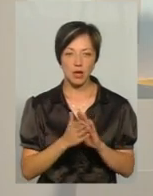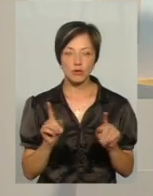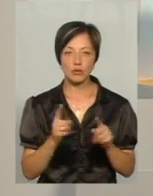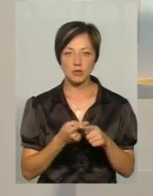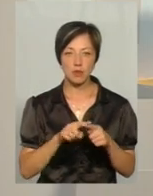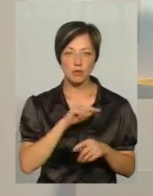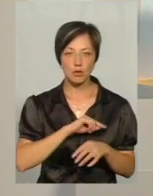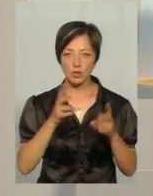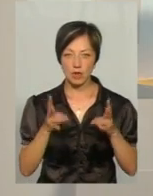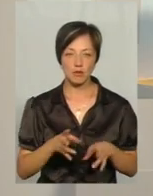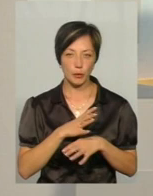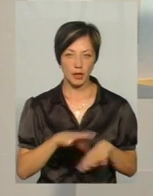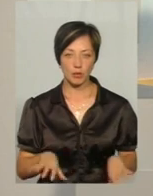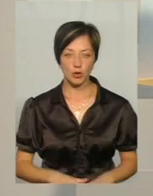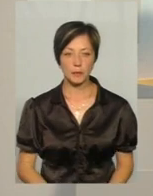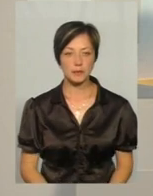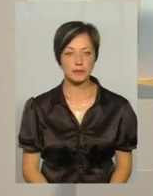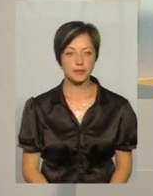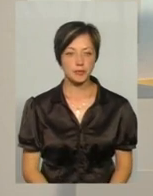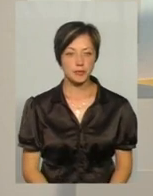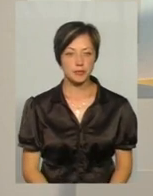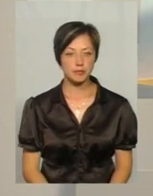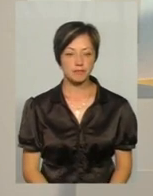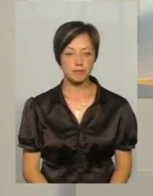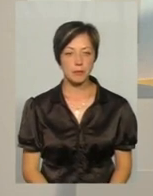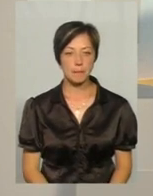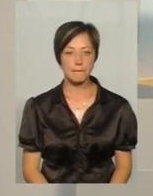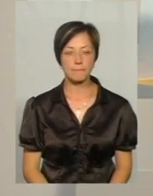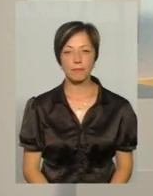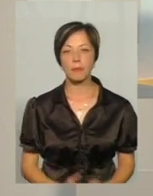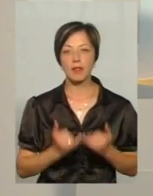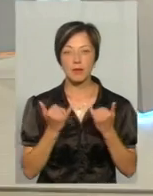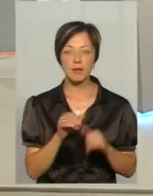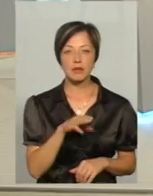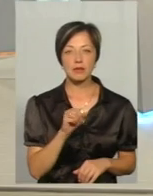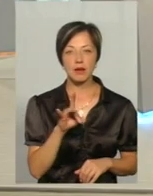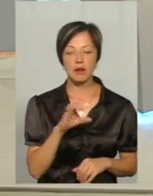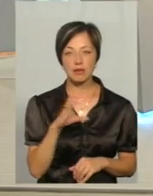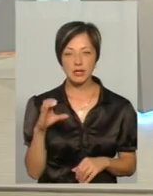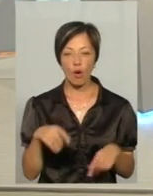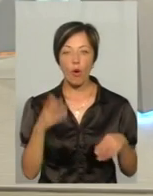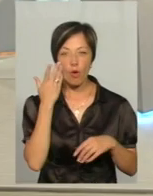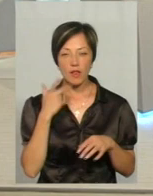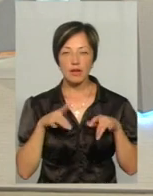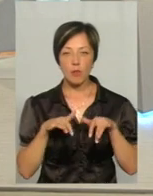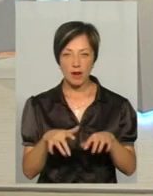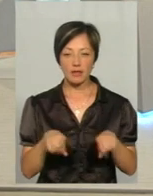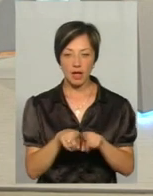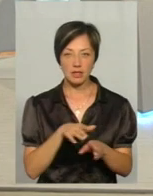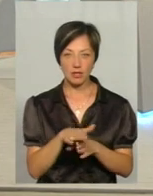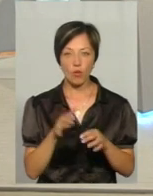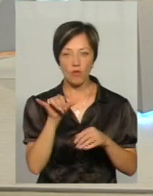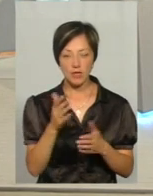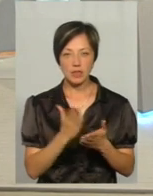цієї психологічної травми не було подальше. А, пане Тарасе, коли здійснюються такі операції, у вас є якісь певні